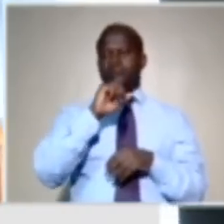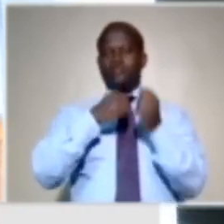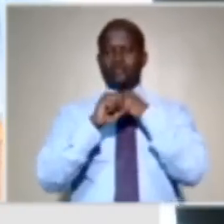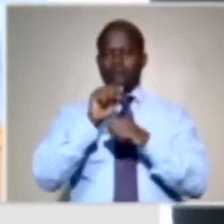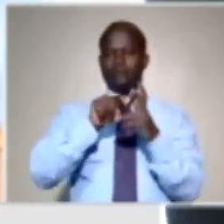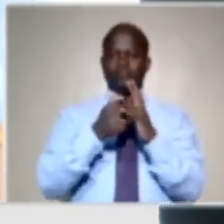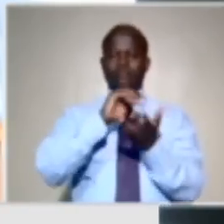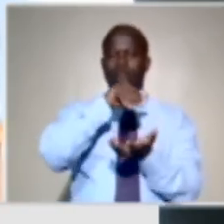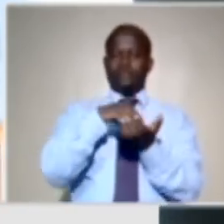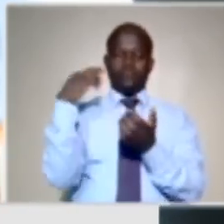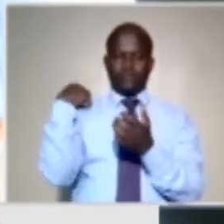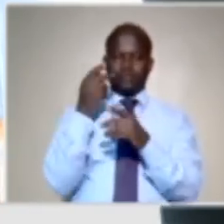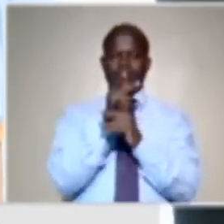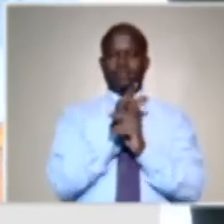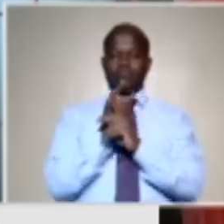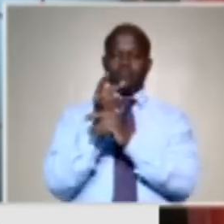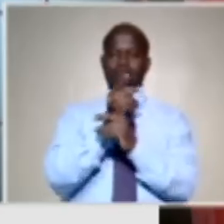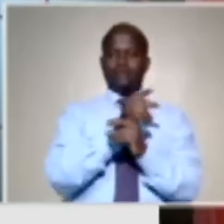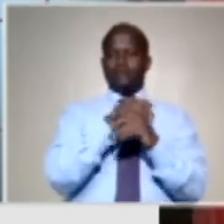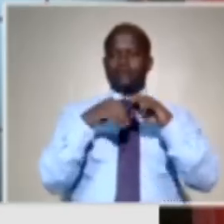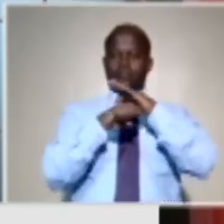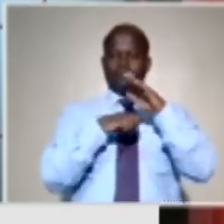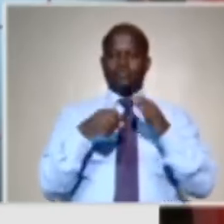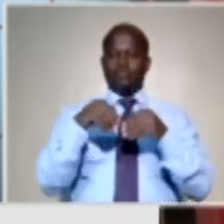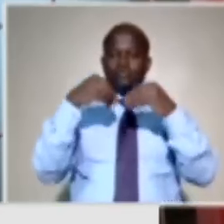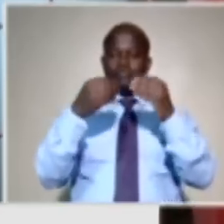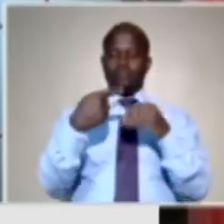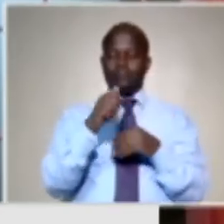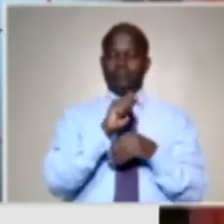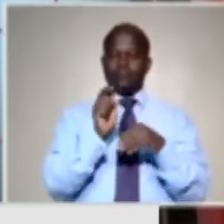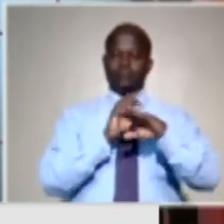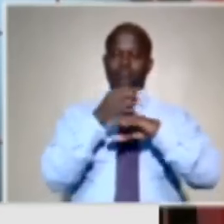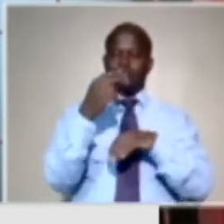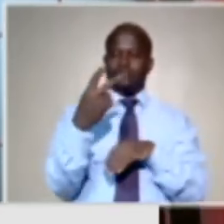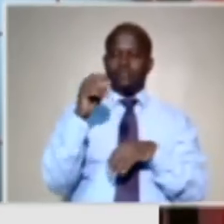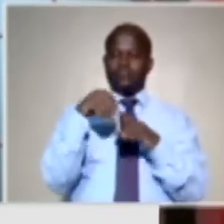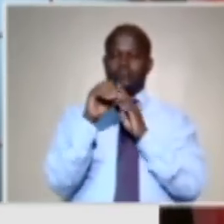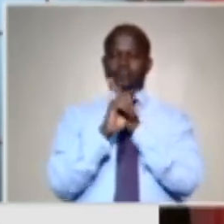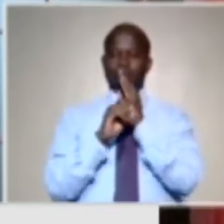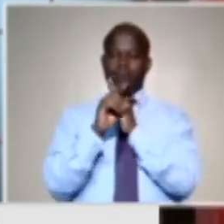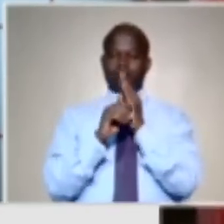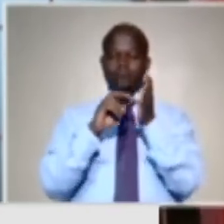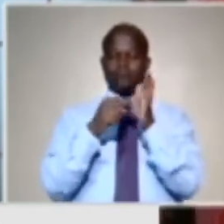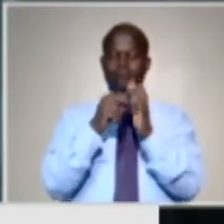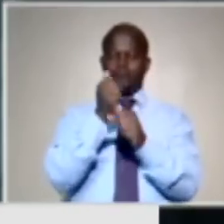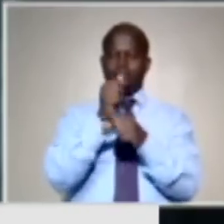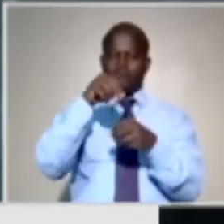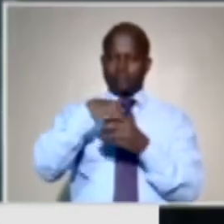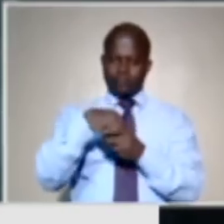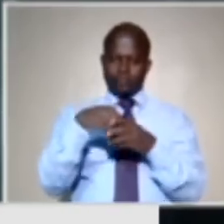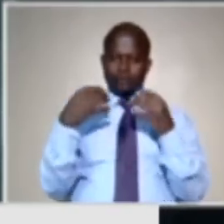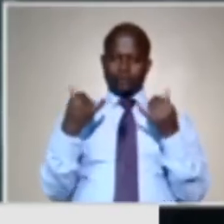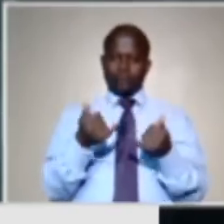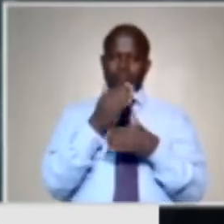no kurengera ibidukikije REMA, hatanzwe gaze zicanwa mu bigo by'amashuri bigera kuri 20 mu turere uyu mushinga ukoreramo. Kuri